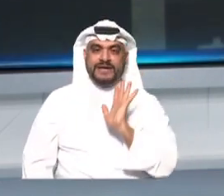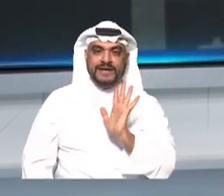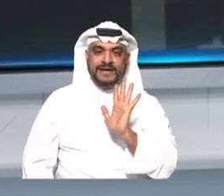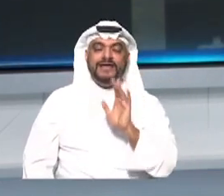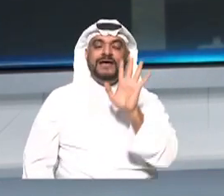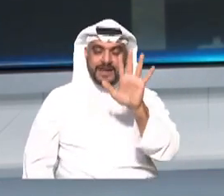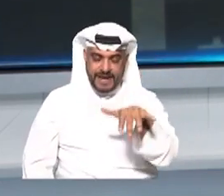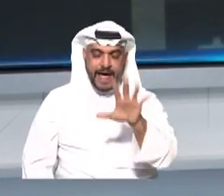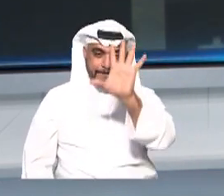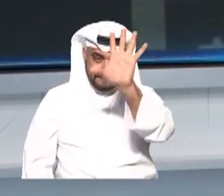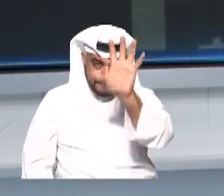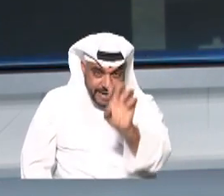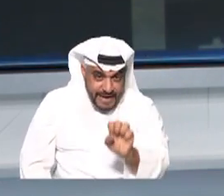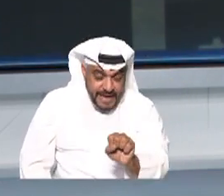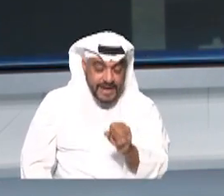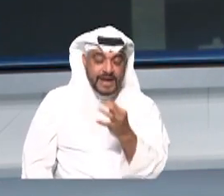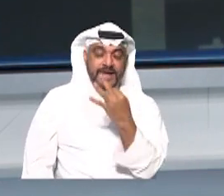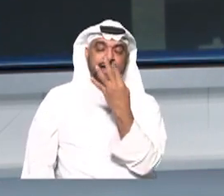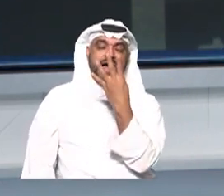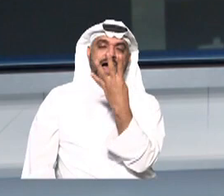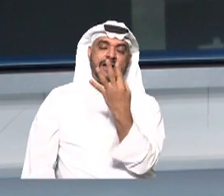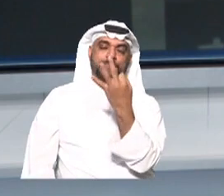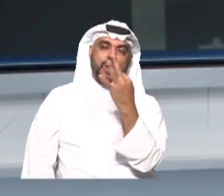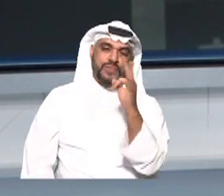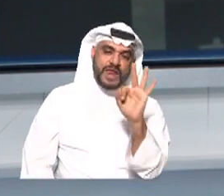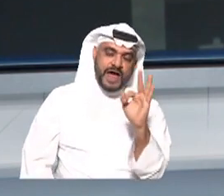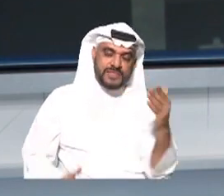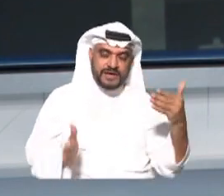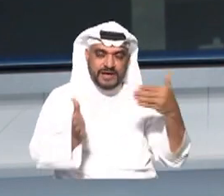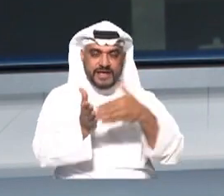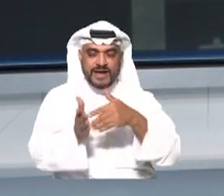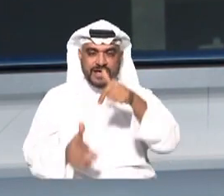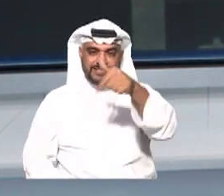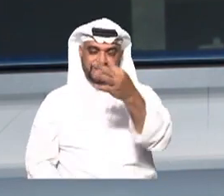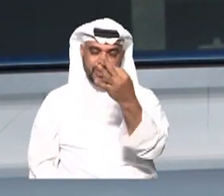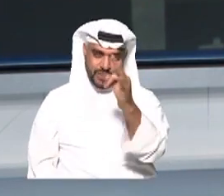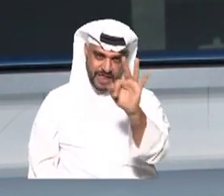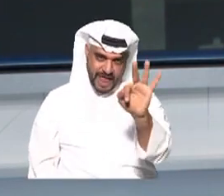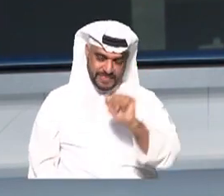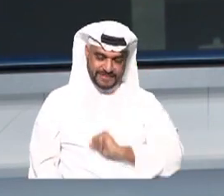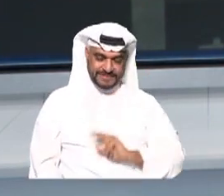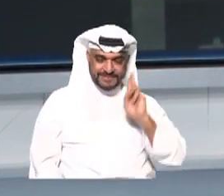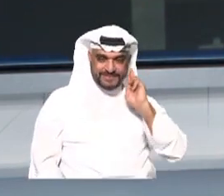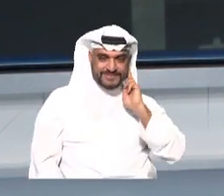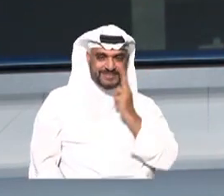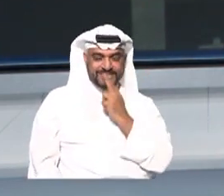بين 34 إلى 36 درجة مئوية. أعزائي المشاهدين، إلى هنا